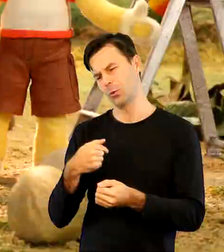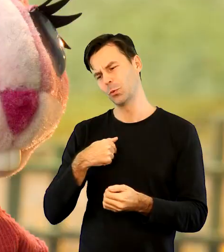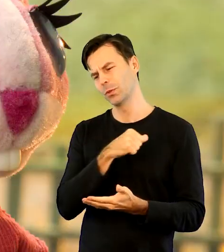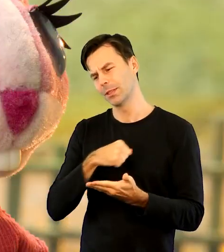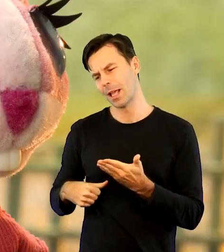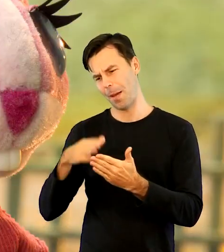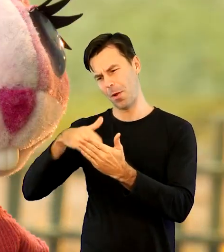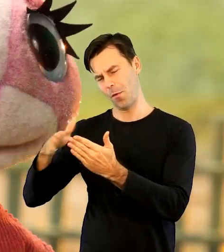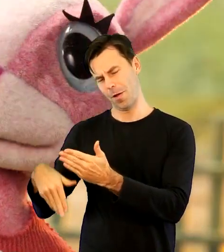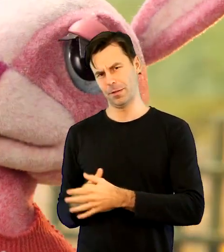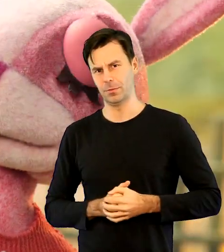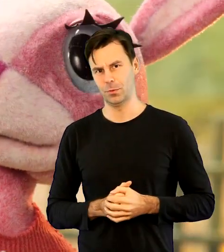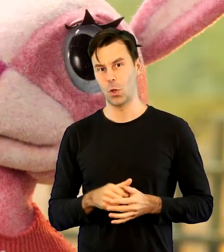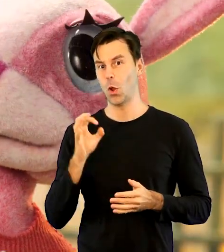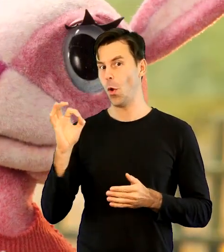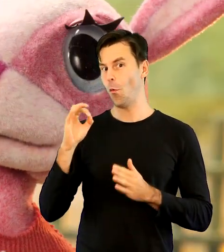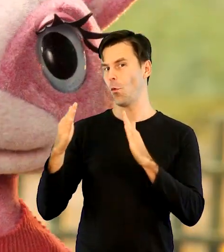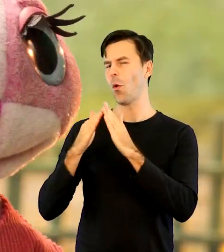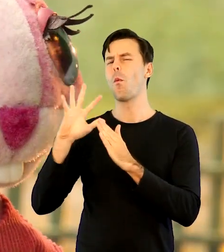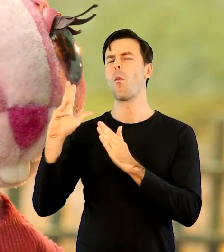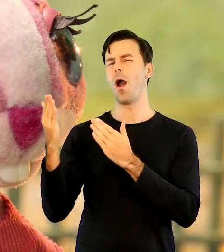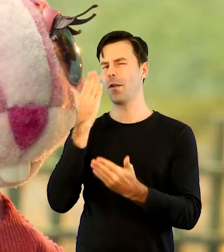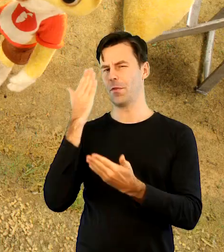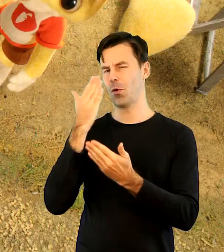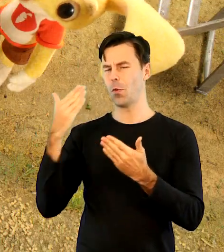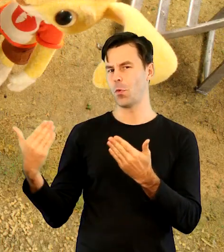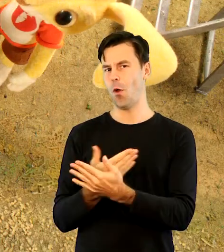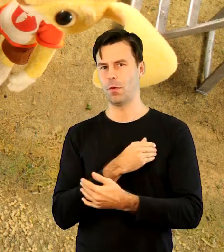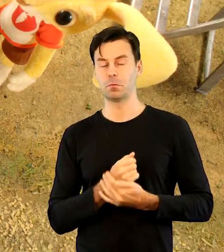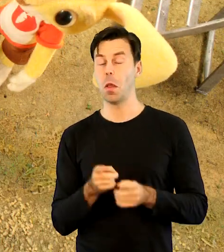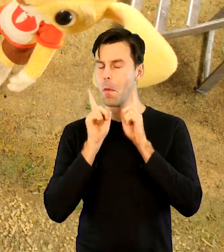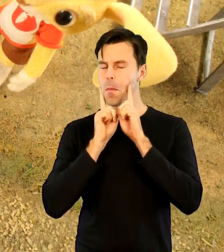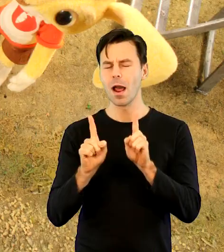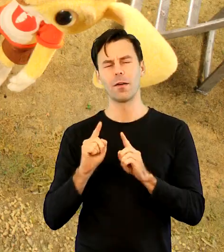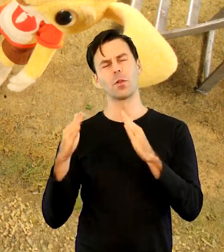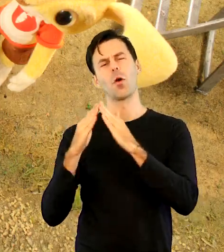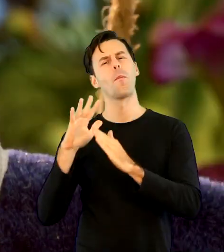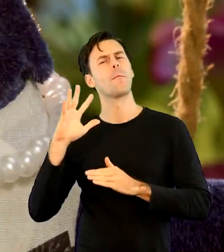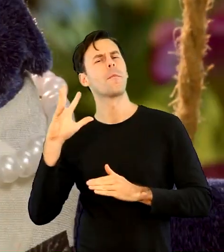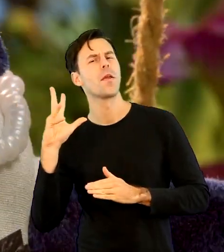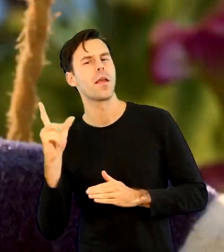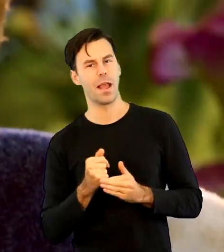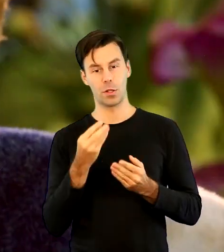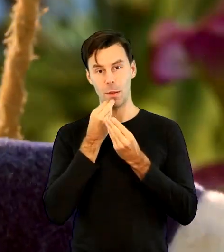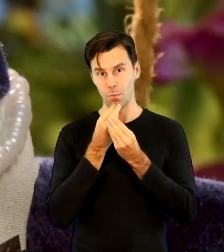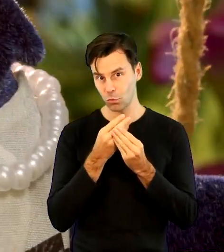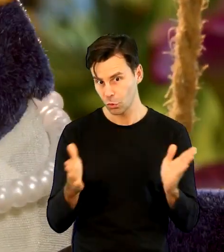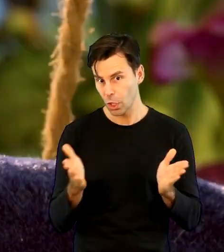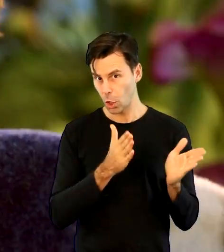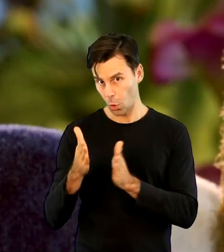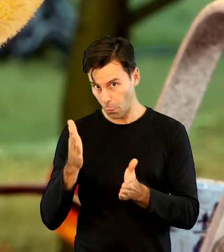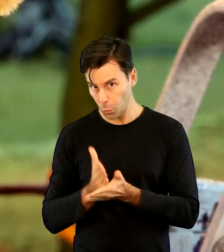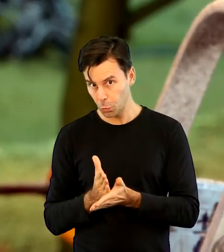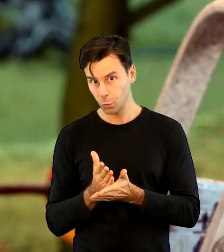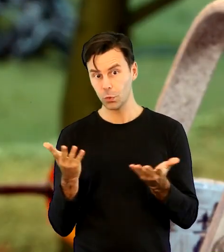ale już pomalowałem. O, twój domek wygląda jak nowy. Doprawdy, śliczny dom, a przyjęcie chyba jeszcze w